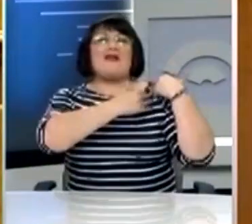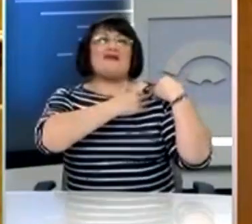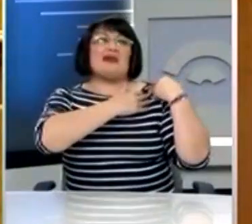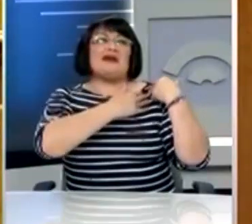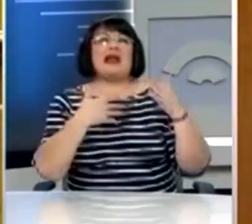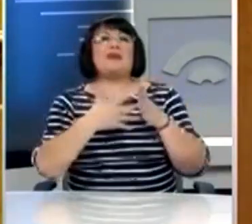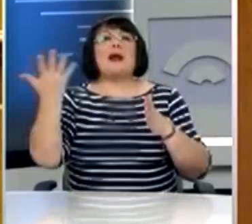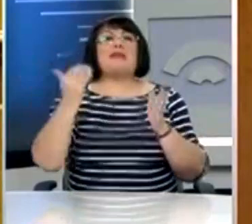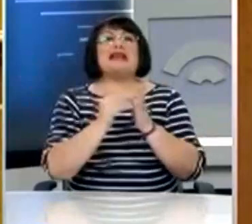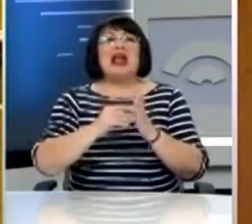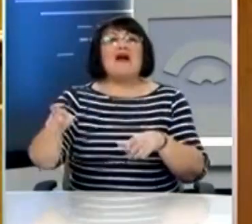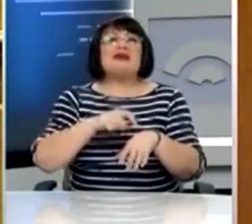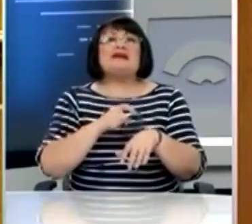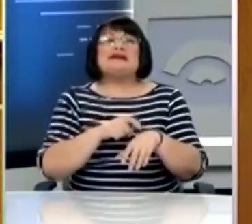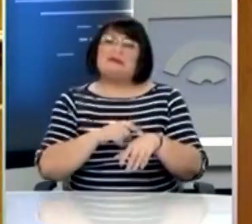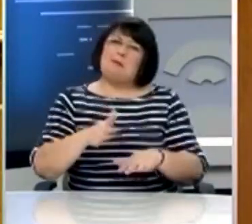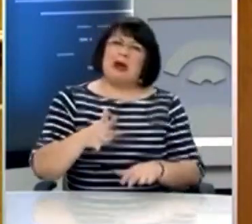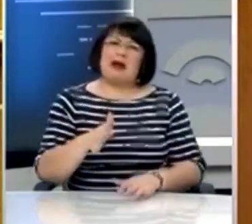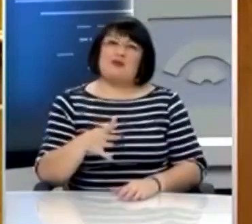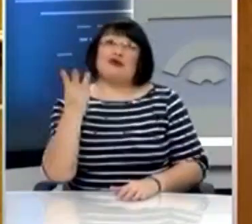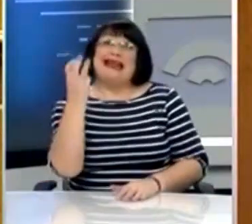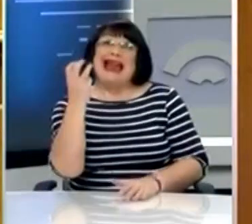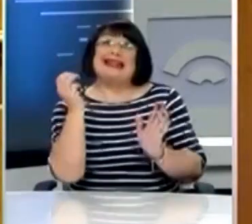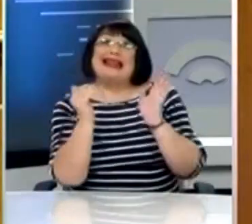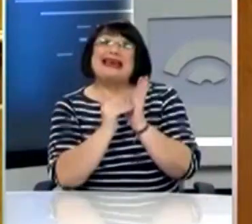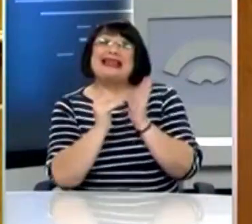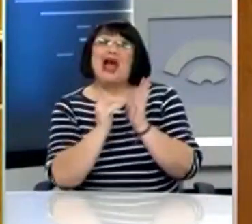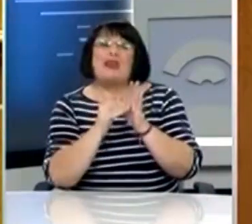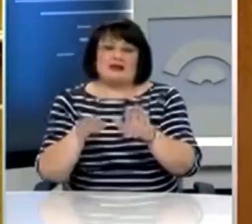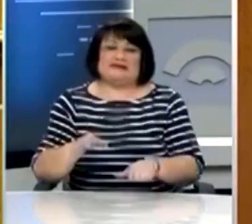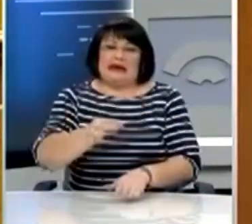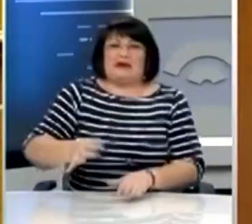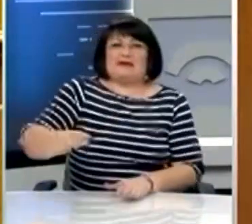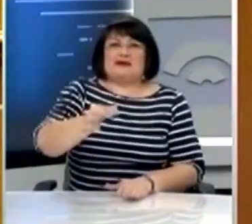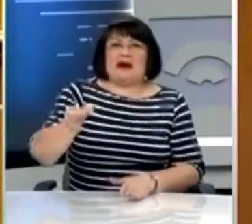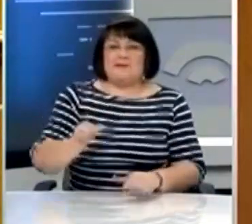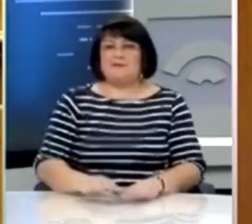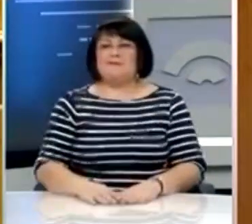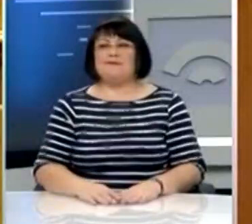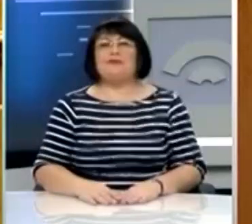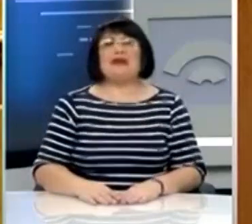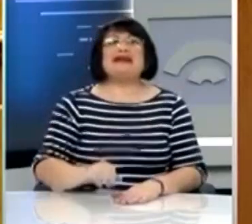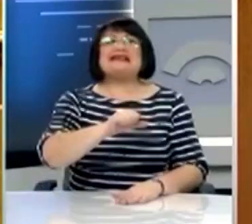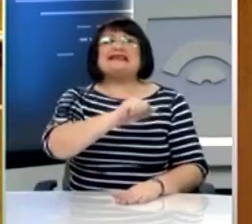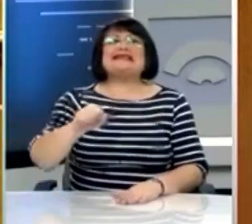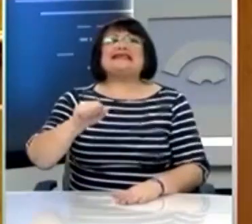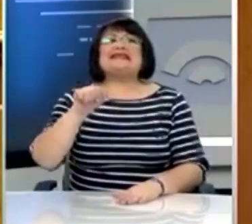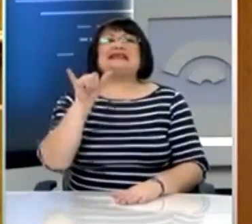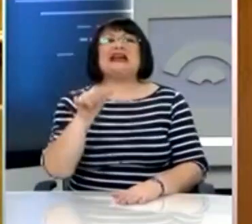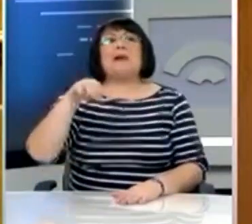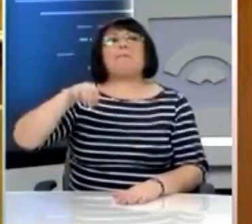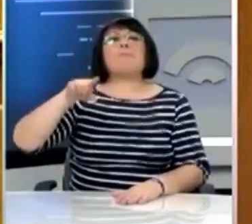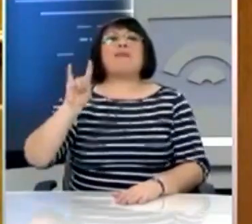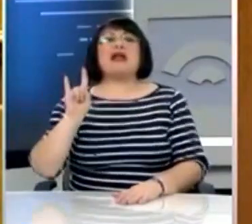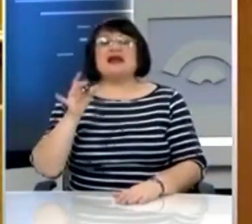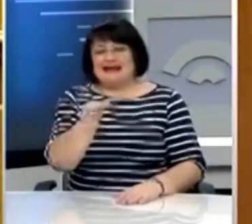περίπου 15.000, σήμερα ο πληθυσμός αγγίζει τις 30.000. Στη Σήμη δεν